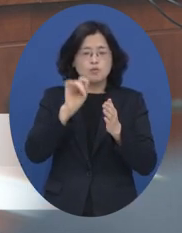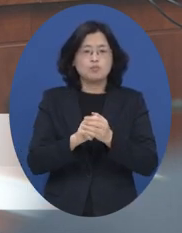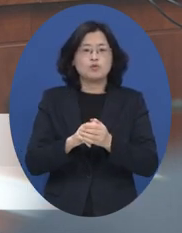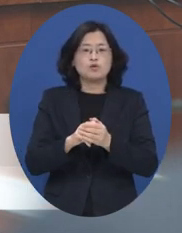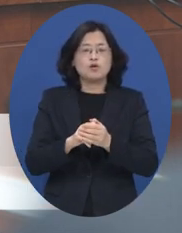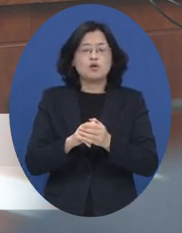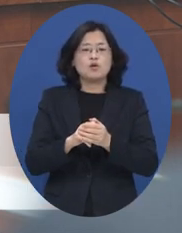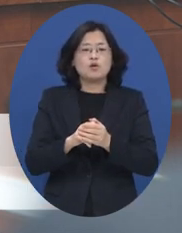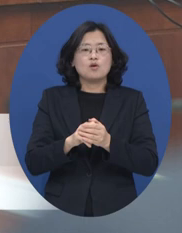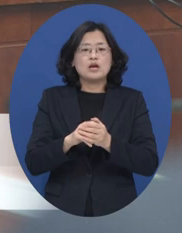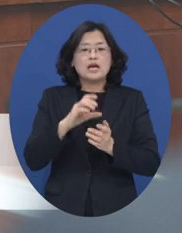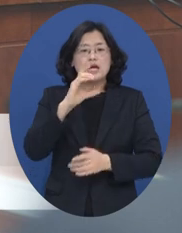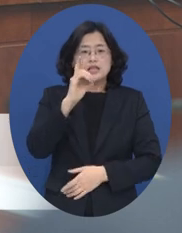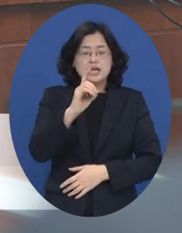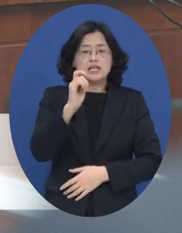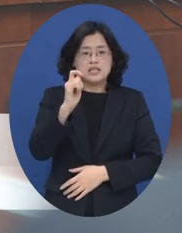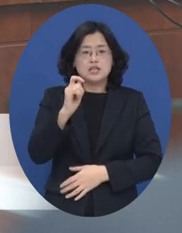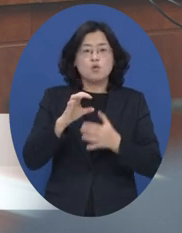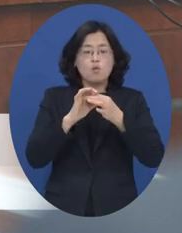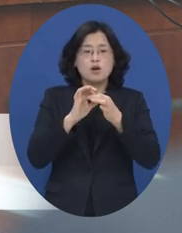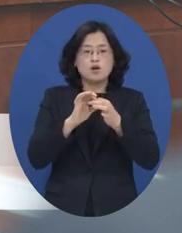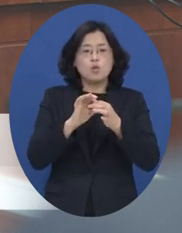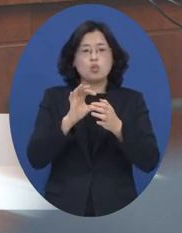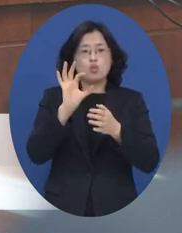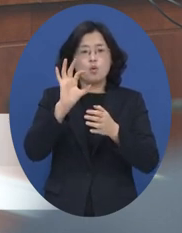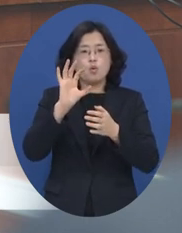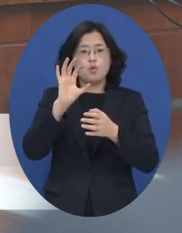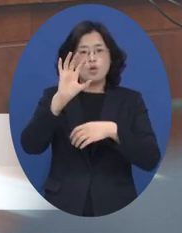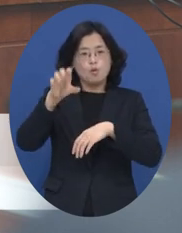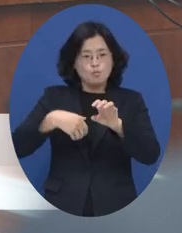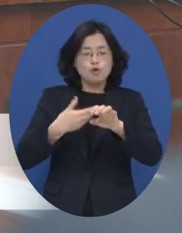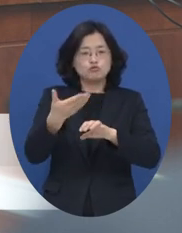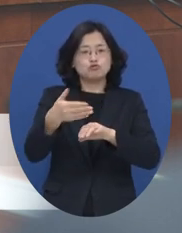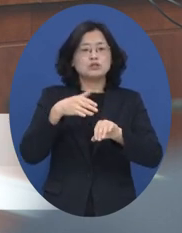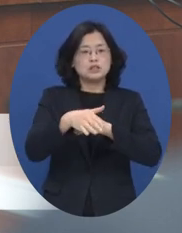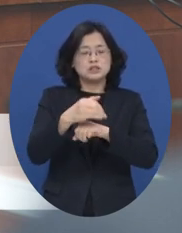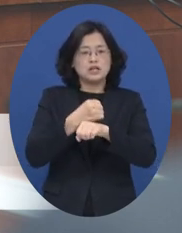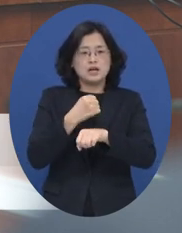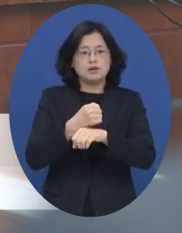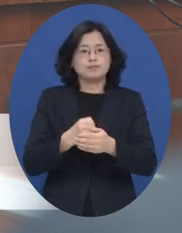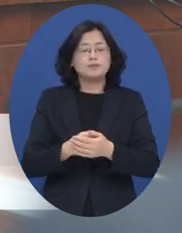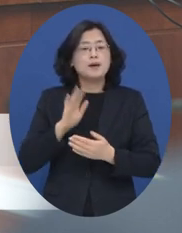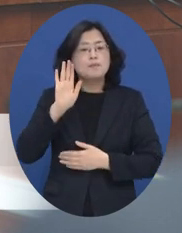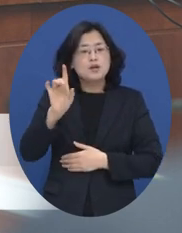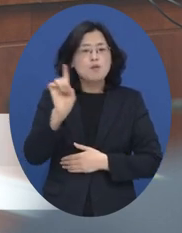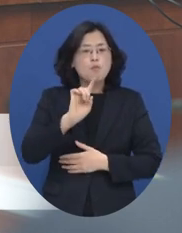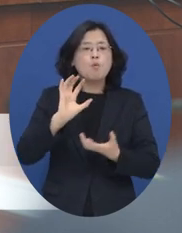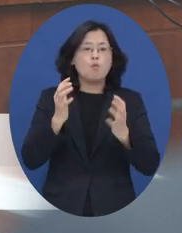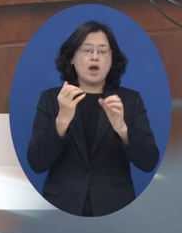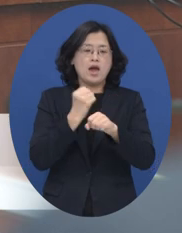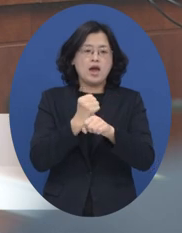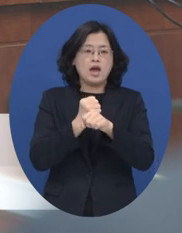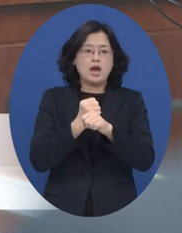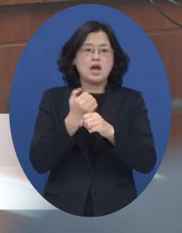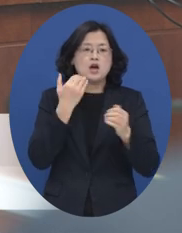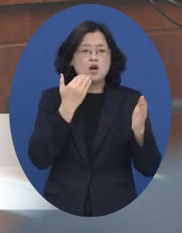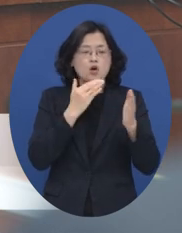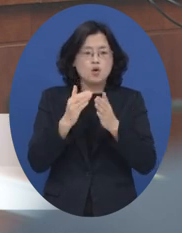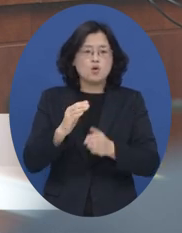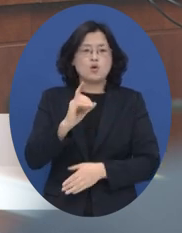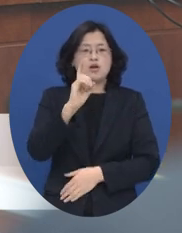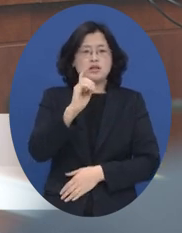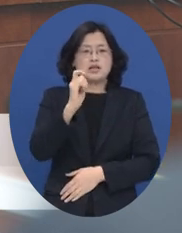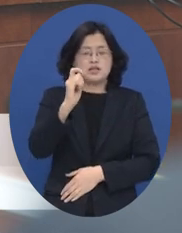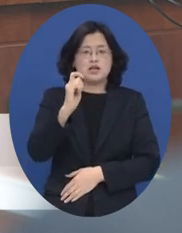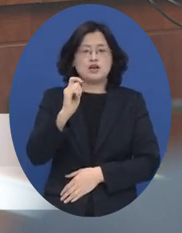되돌려주는 경기 데이터 배당을 시행했습니다. 이와 함께 데이터 배당의 의미와 미래에 대해 논의하는 경기도 데이터 배당